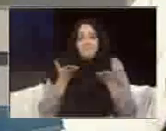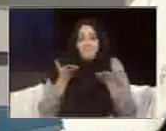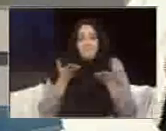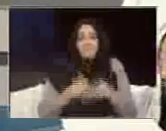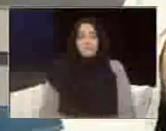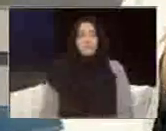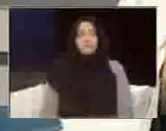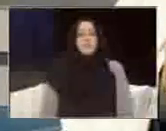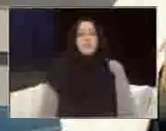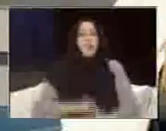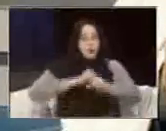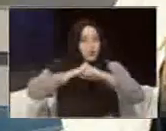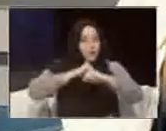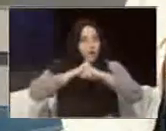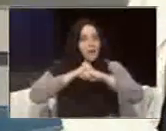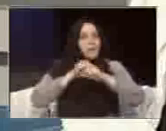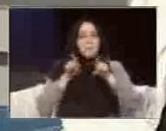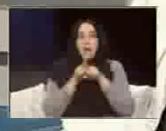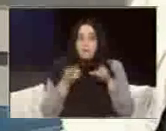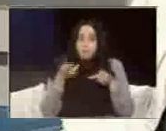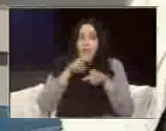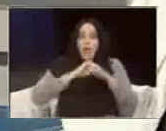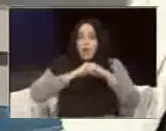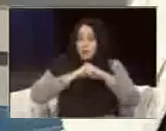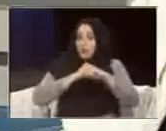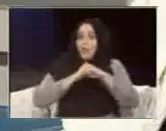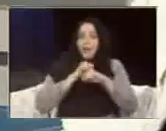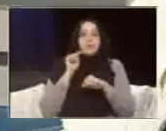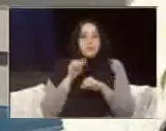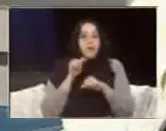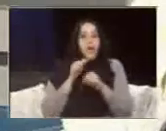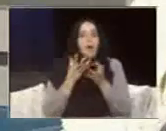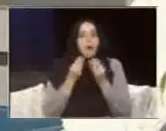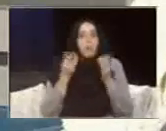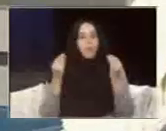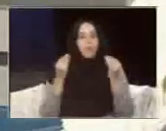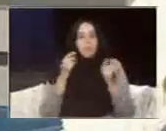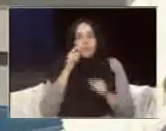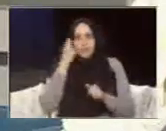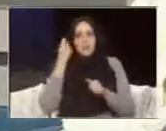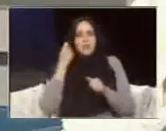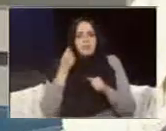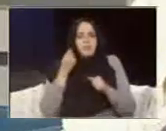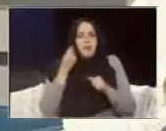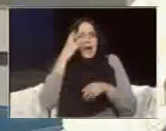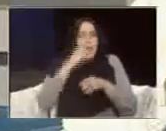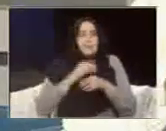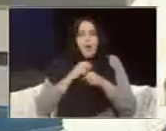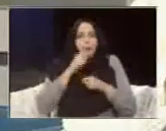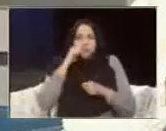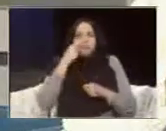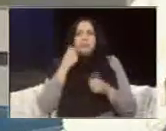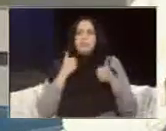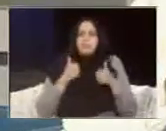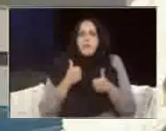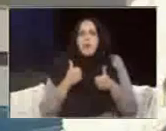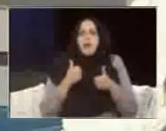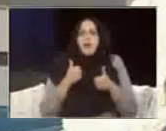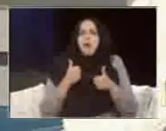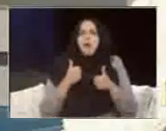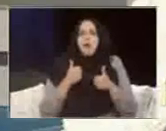ومتكاملة، وركوب الخيل وما في ركوب الخيل أيضا من شهامة، تربية على الشهامة والتربية